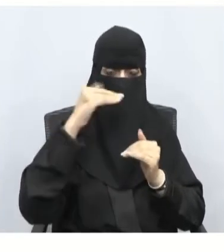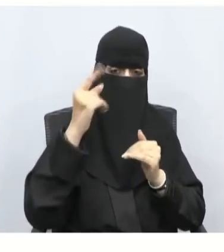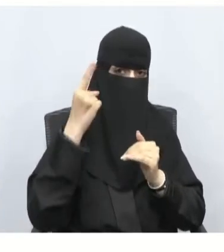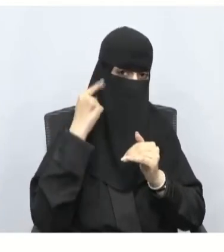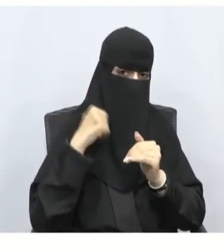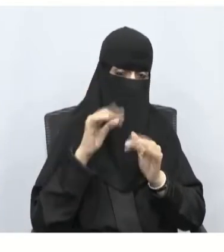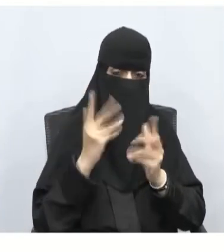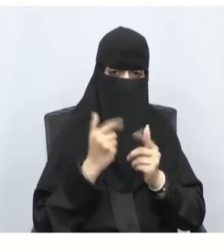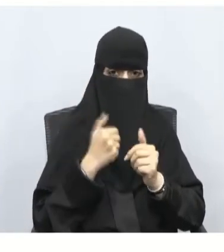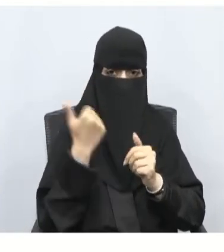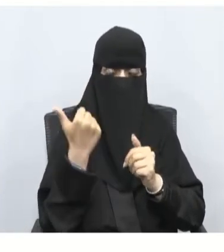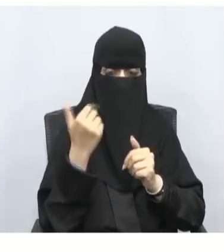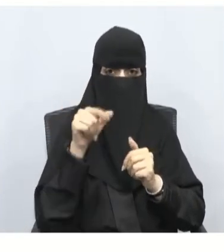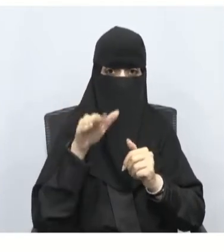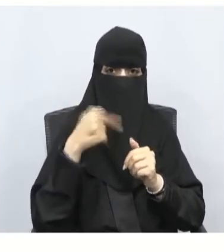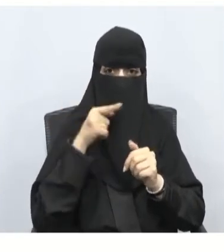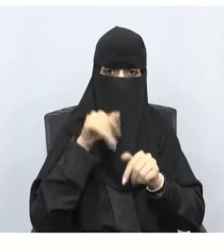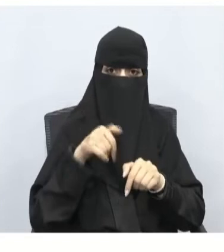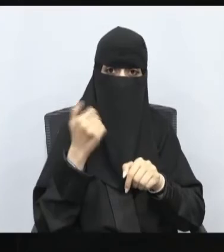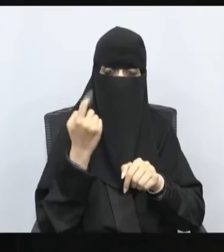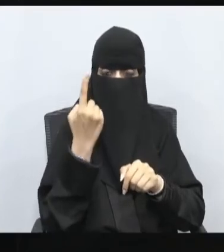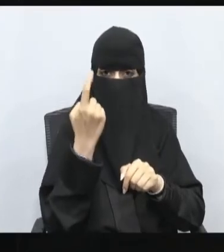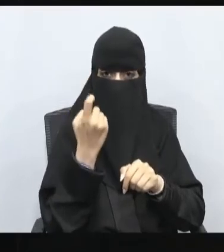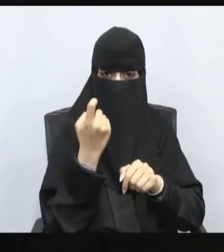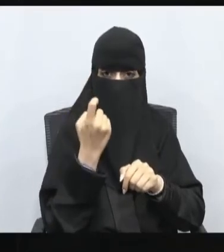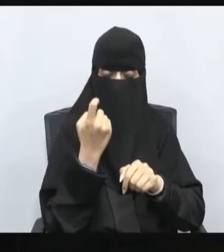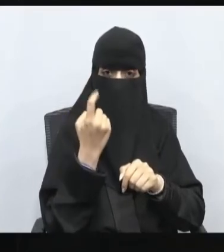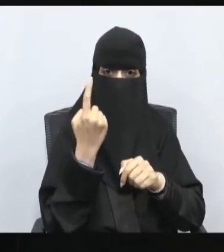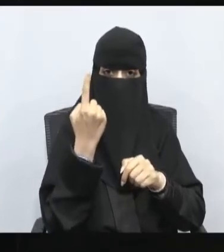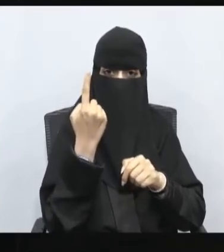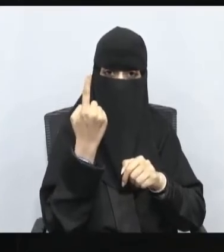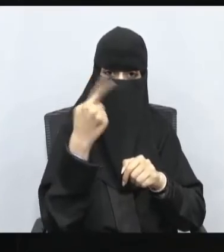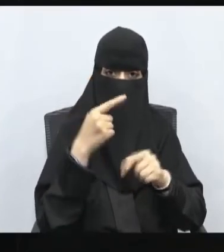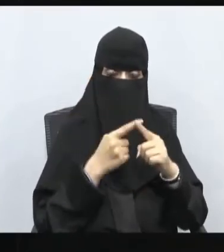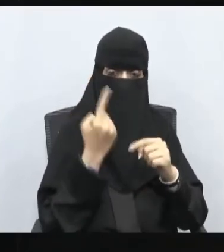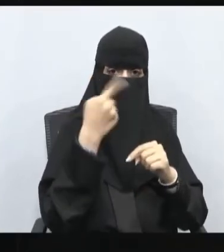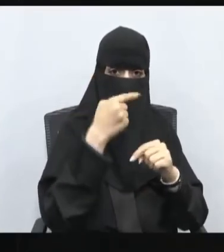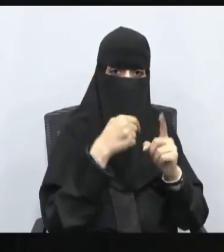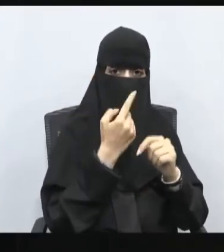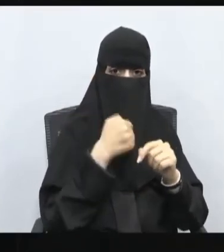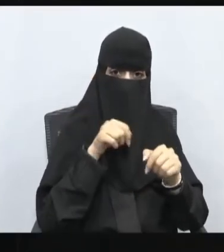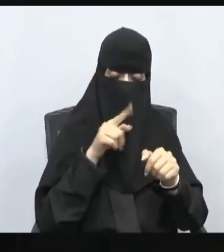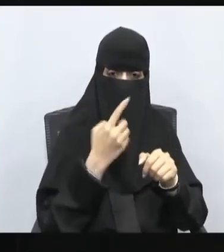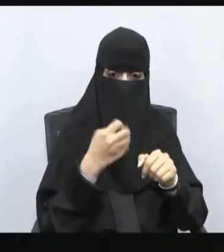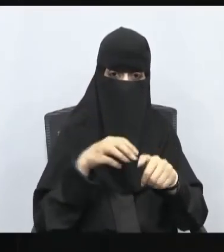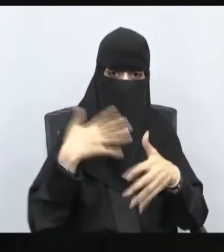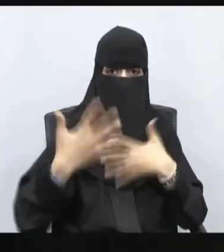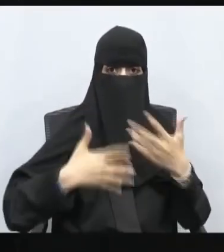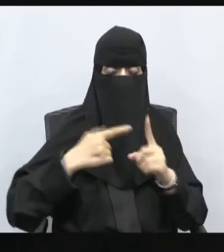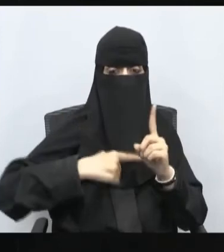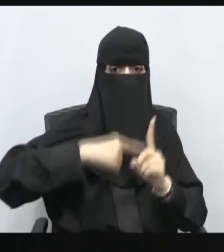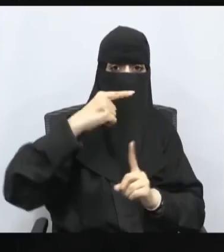الصوت كم؟ 6، لأننا ذكرنا 10 ضرب 10 ضرب 10 حيصبح 1000، الطاقة 1000 لكن